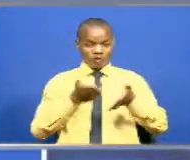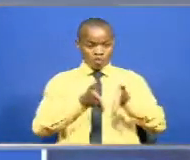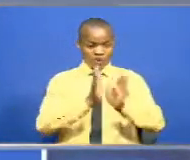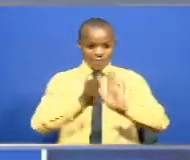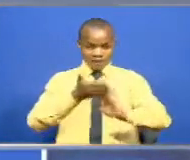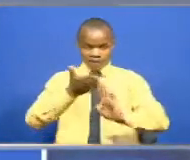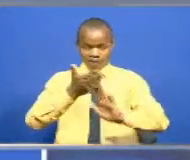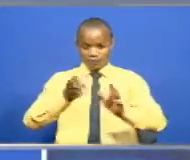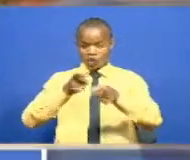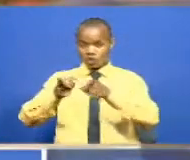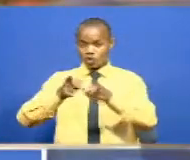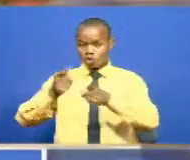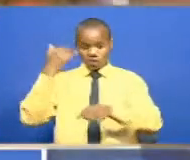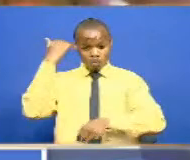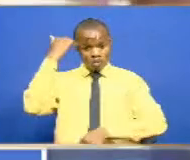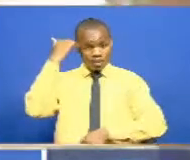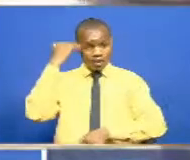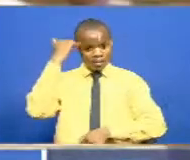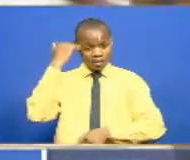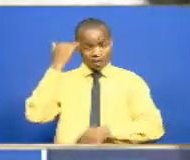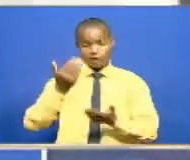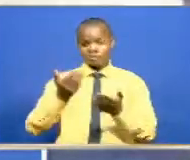za kukabiliana nayo.